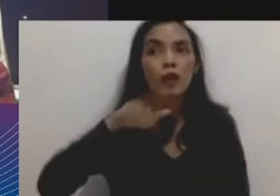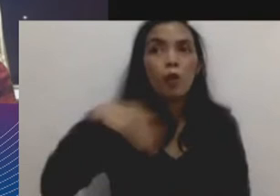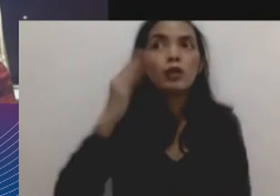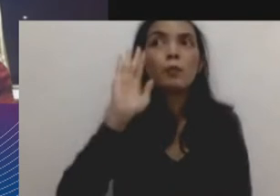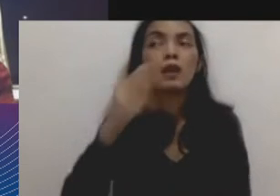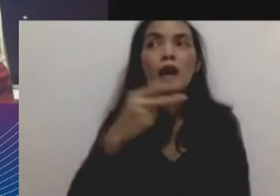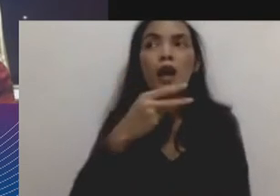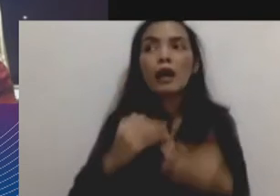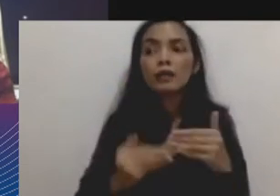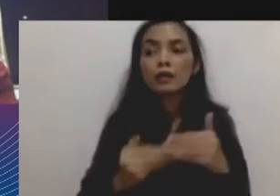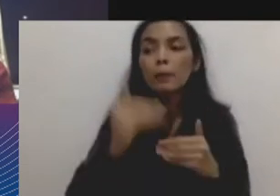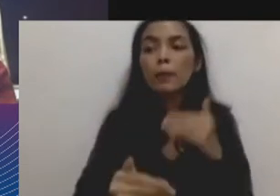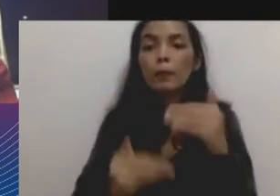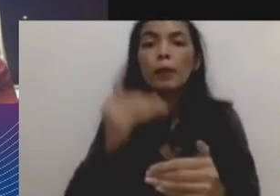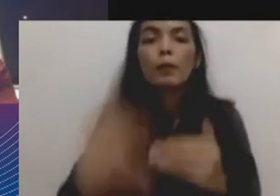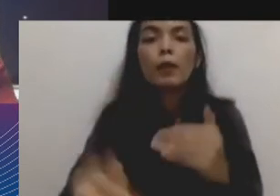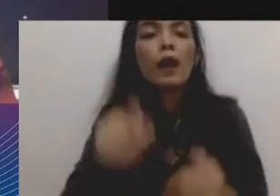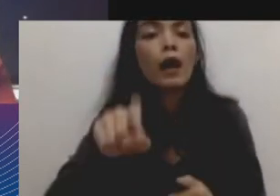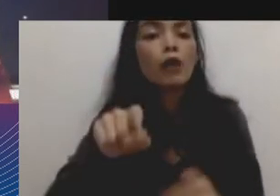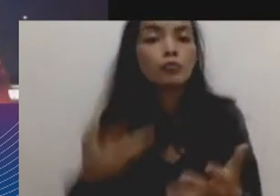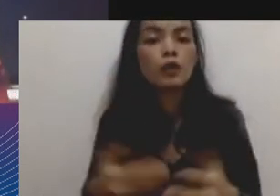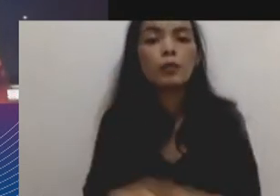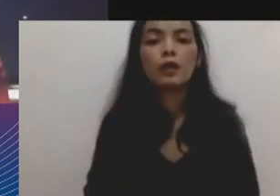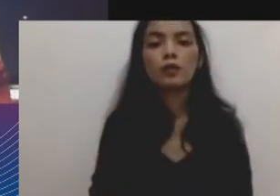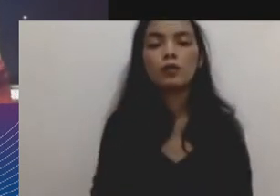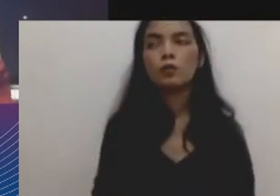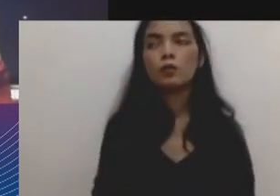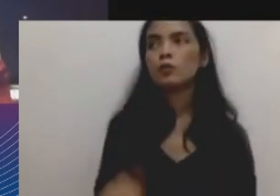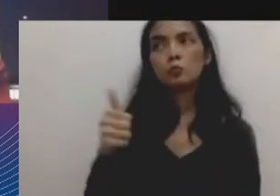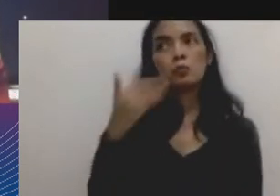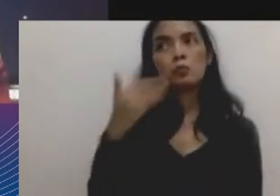kasih pertanyaannya, menarik sekali. Saya jadi memikirkan